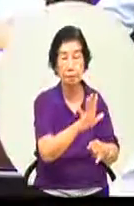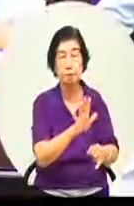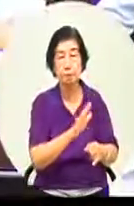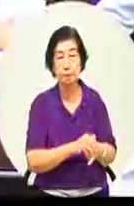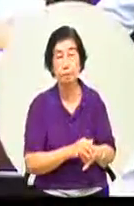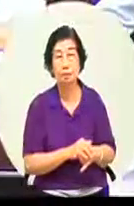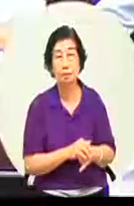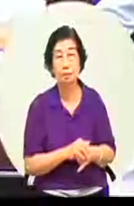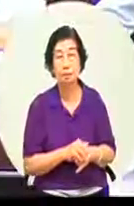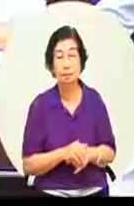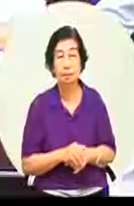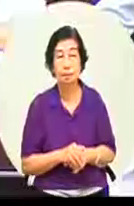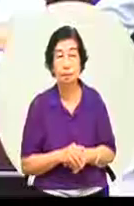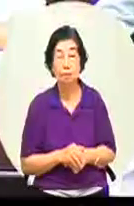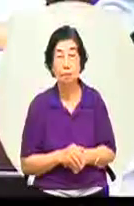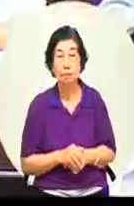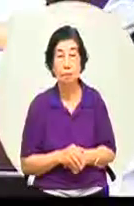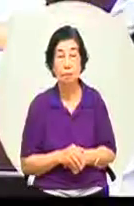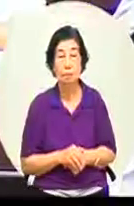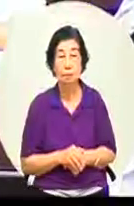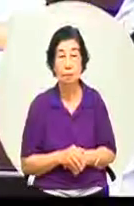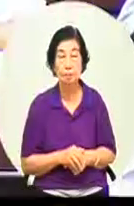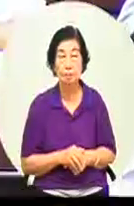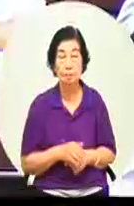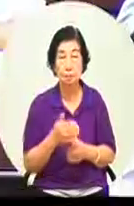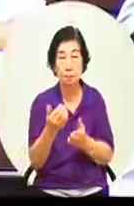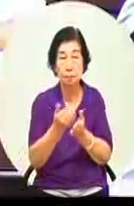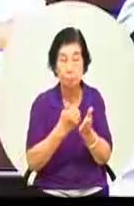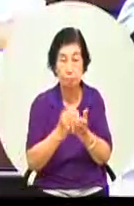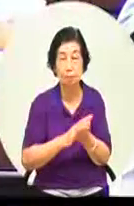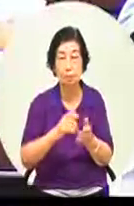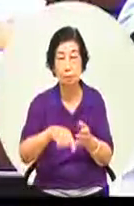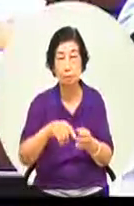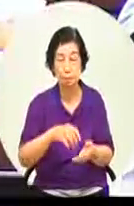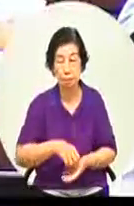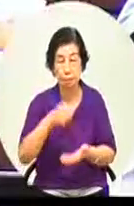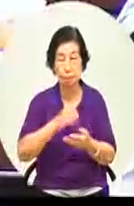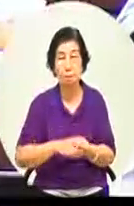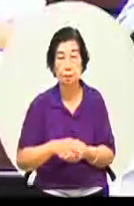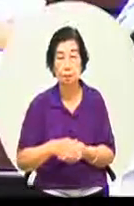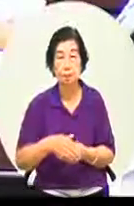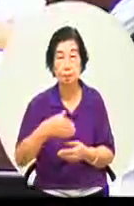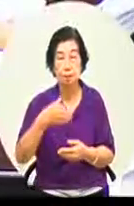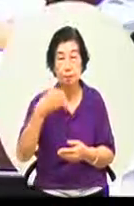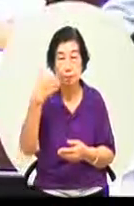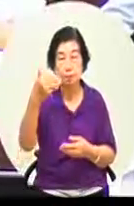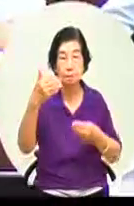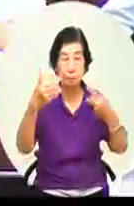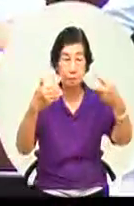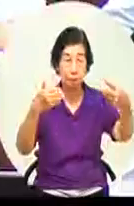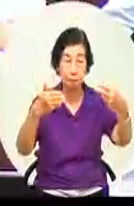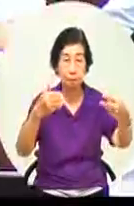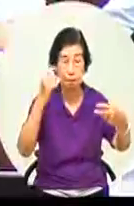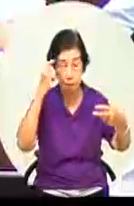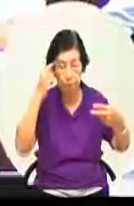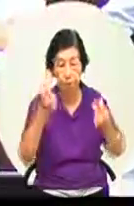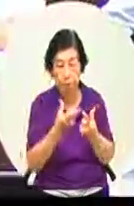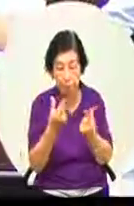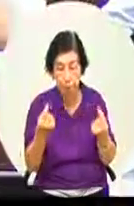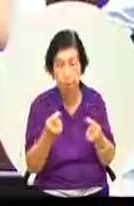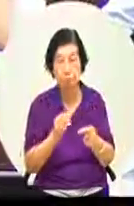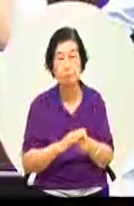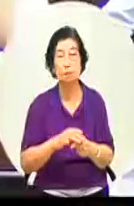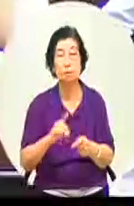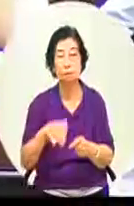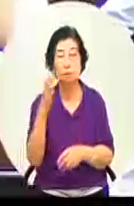隐没有出现，刚刚议员的解读是因为九二共识的部分，但是这个部分我想他有一些政治性的考量